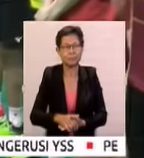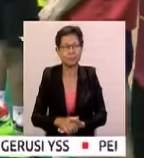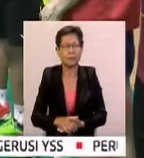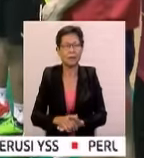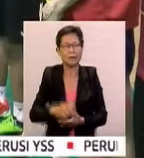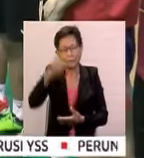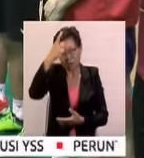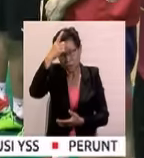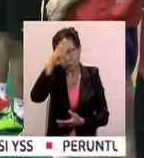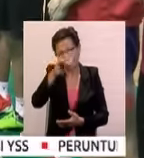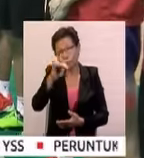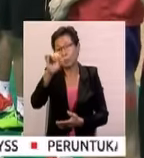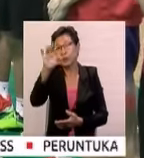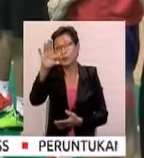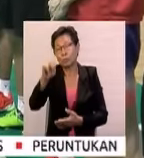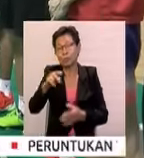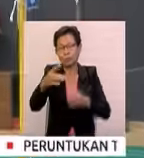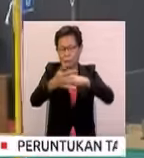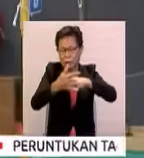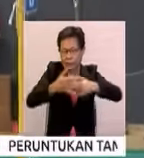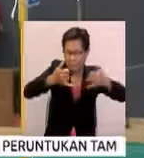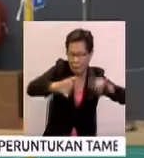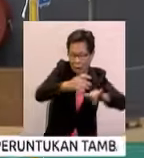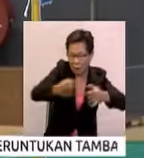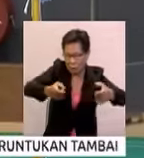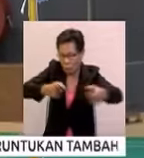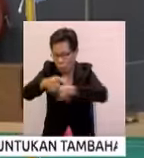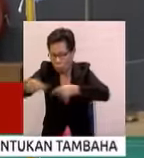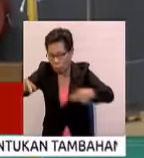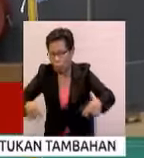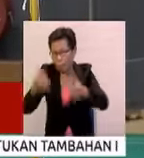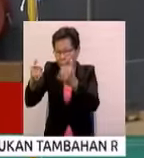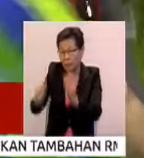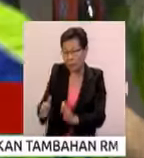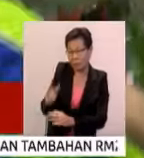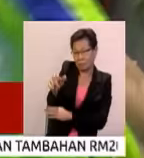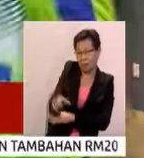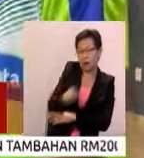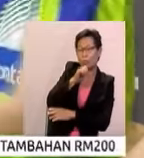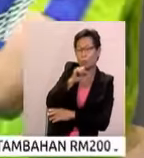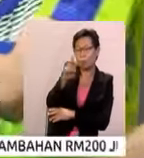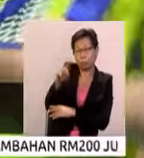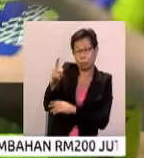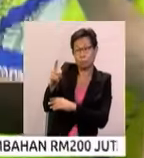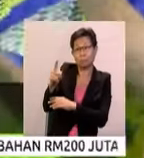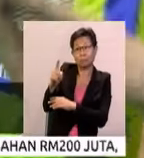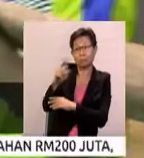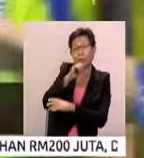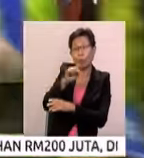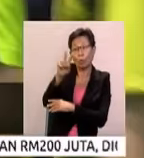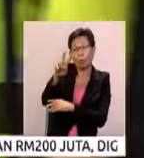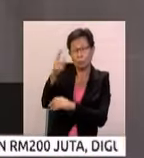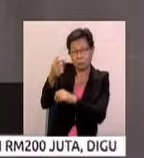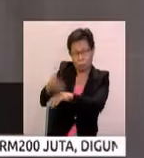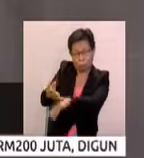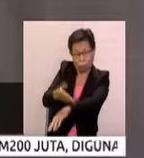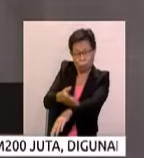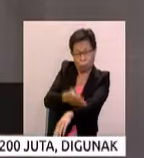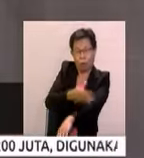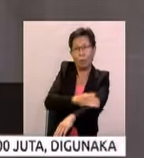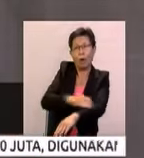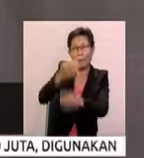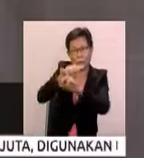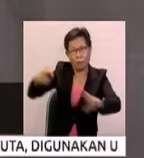Jelas Dato' Mizbon, teknik permainan dan kawalan gelanggang pemain berusia 21 tahun itu semakin baik. Namun dia harus bersedia dari segi mental